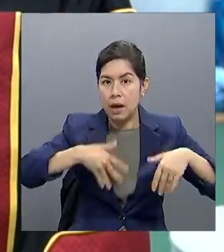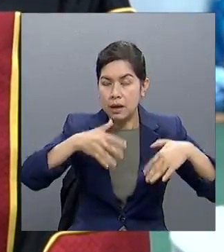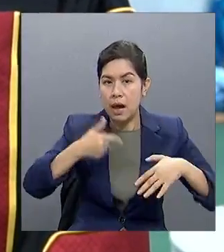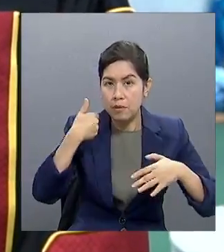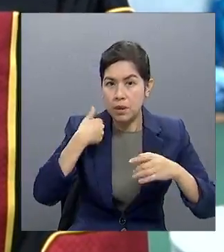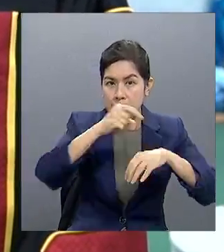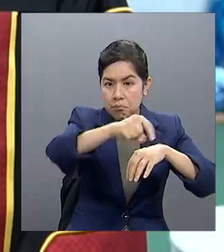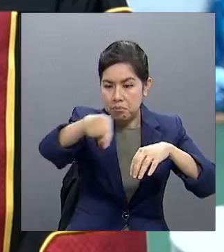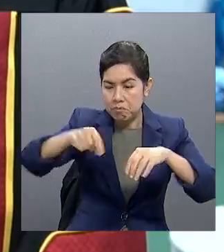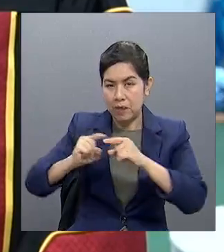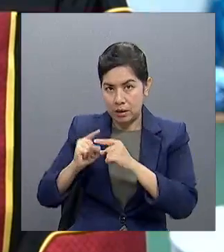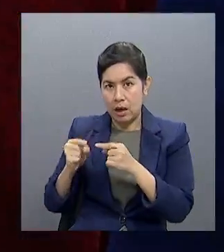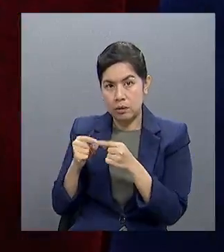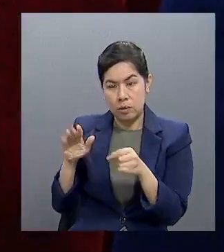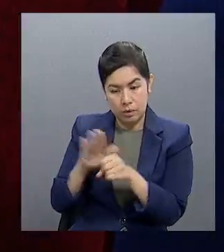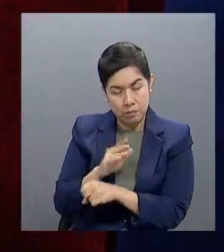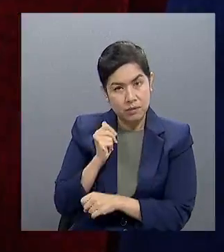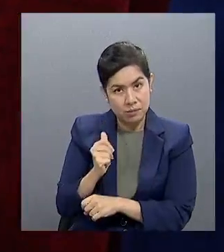ค่ะ